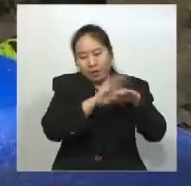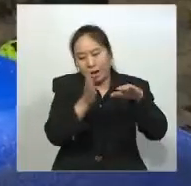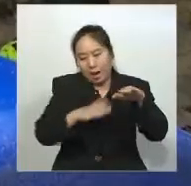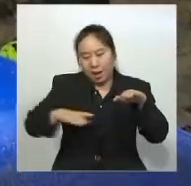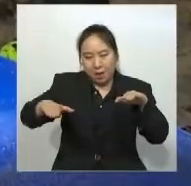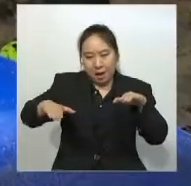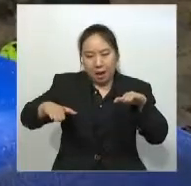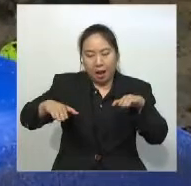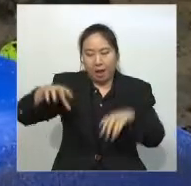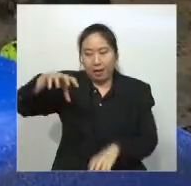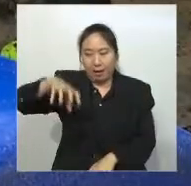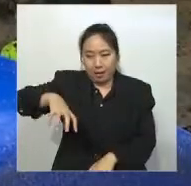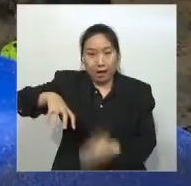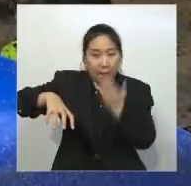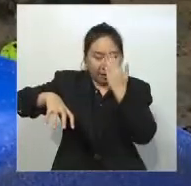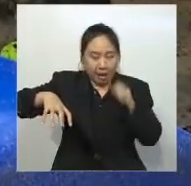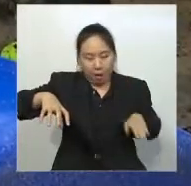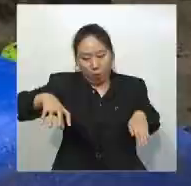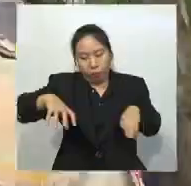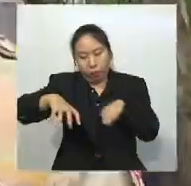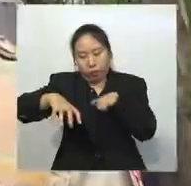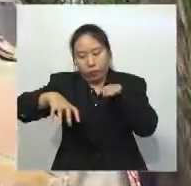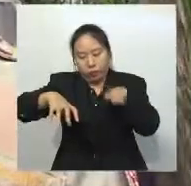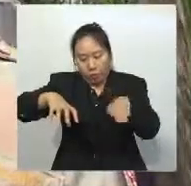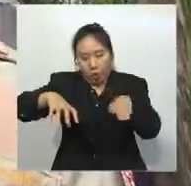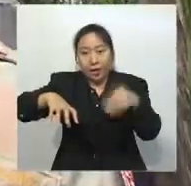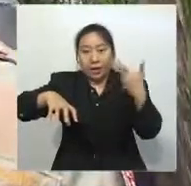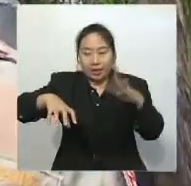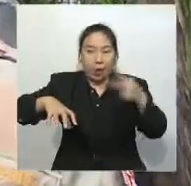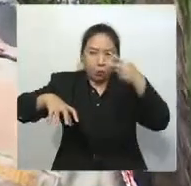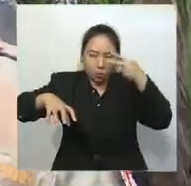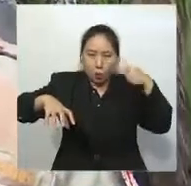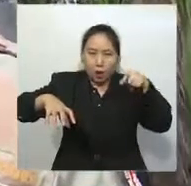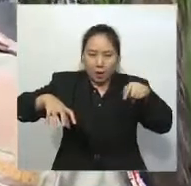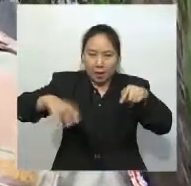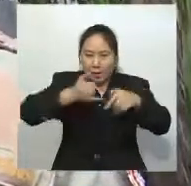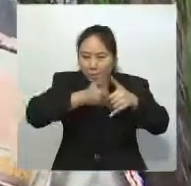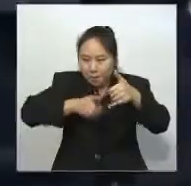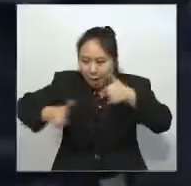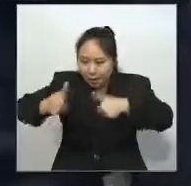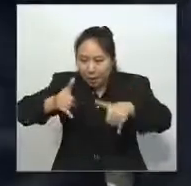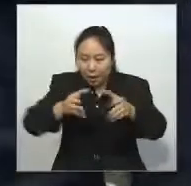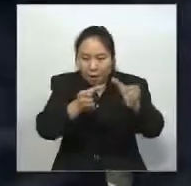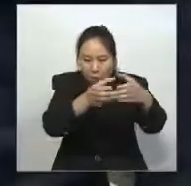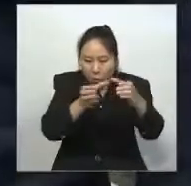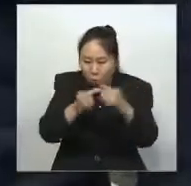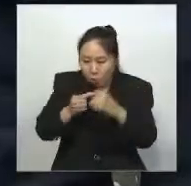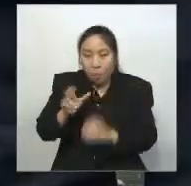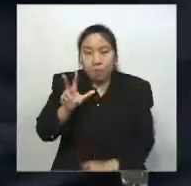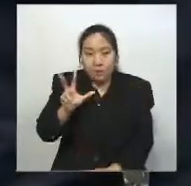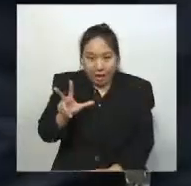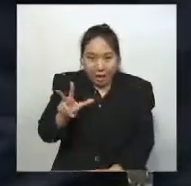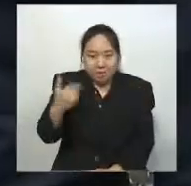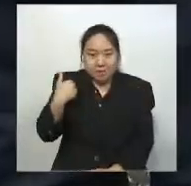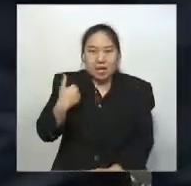พาหนะมาจอดอยู่บริเวณด้านหน้าฐานปฏิบัติการจากนั้นกลุ่มคนร้ายเนี่ยแบ่งกันออกมาเป็น3ชุดและใช้อ